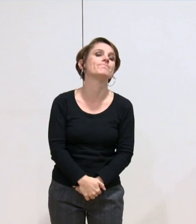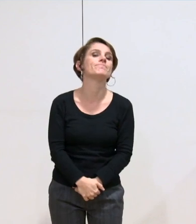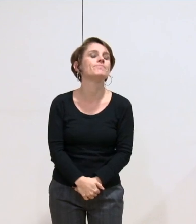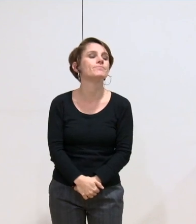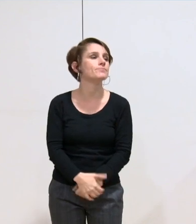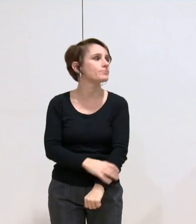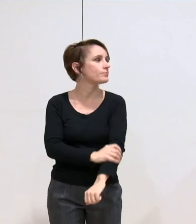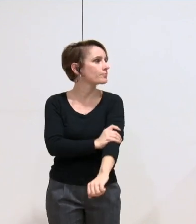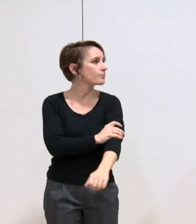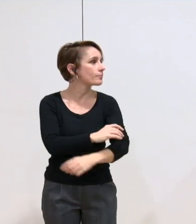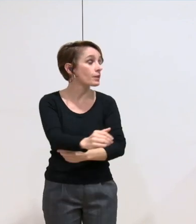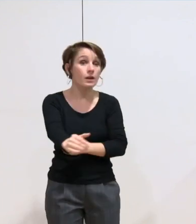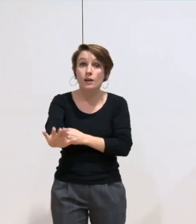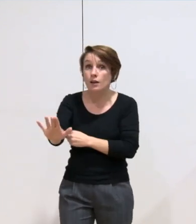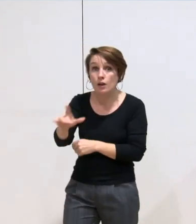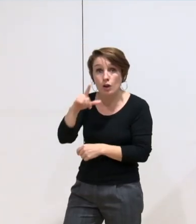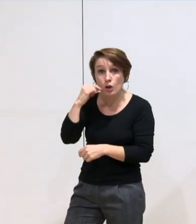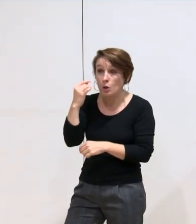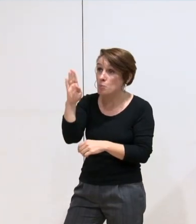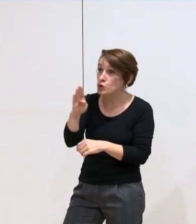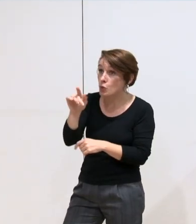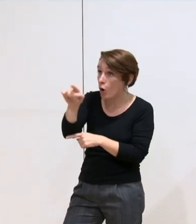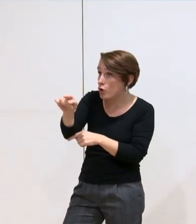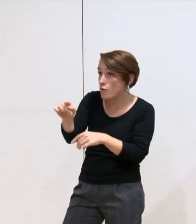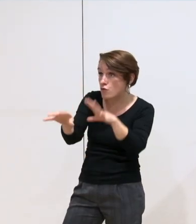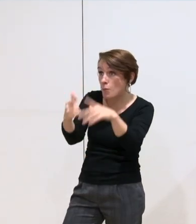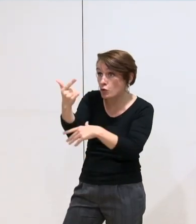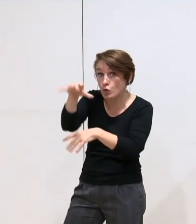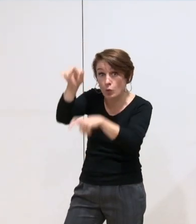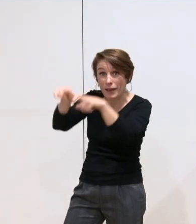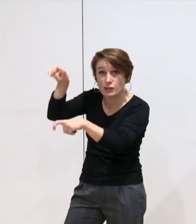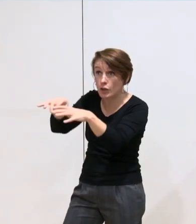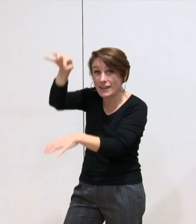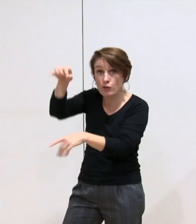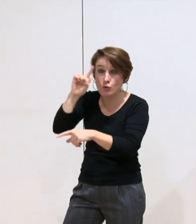Breuil, si vous n'êtes que deux, c'est juste que vous avez fait 8% aux élections municipales à Grenoble.